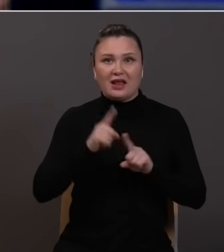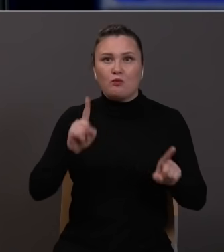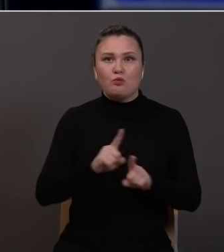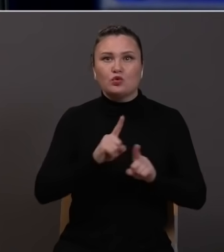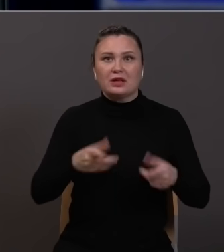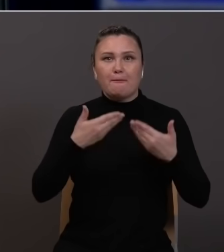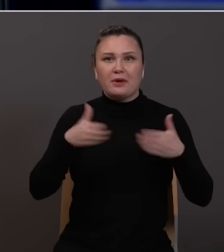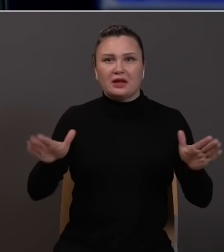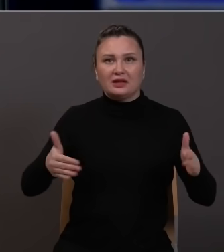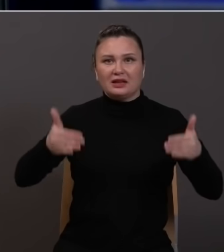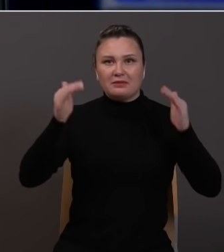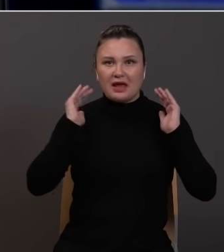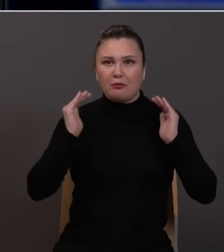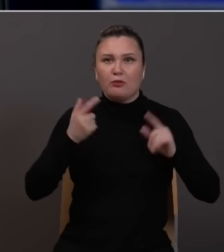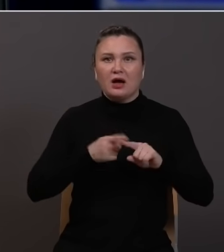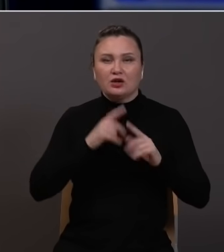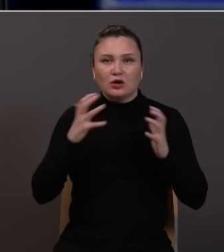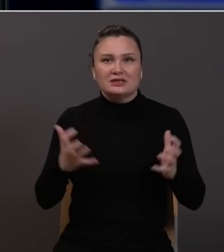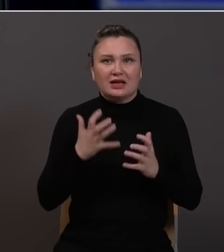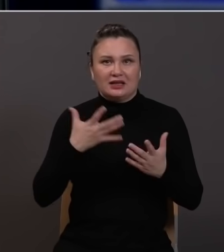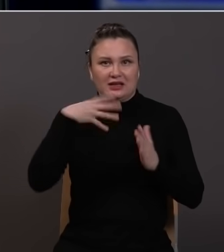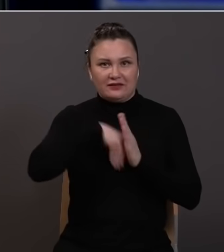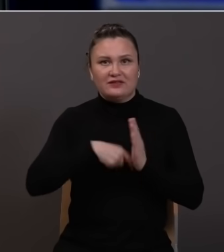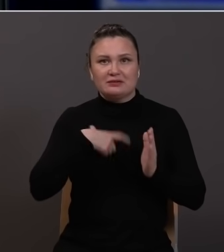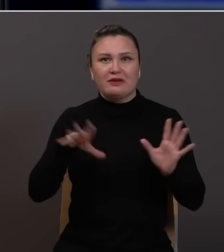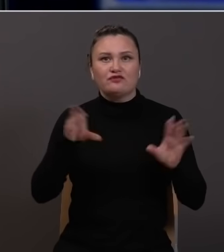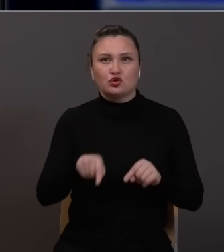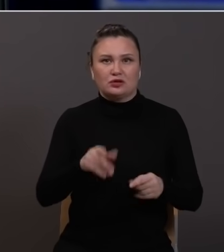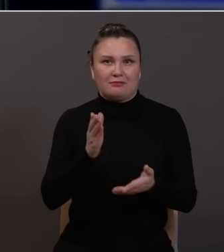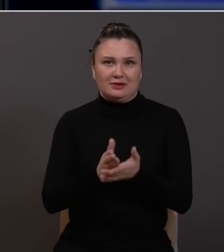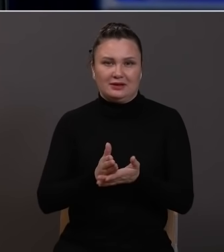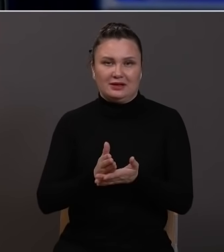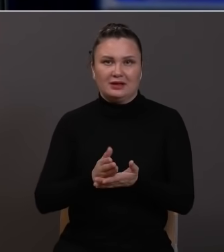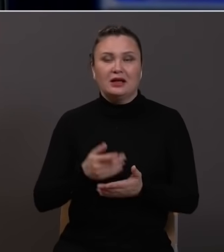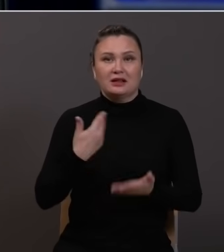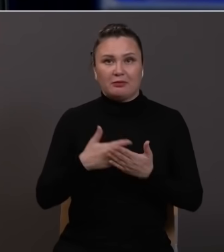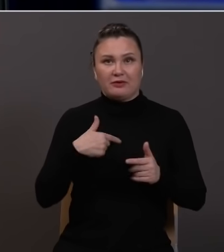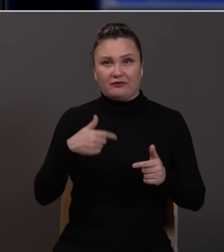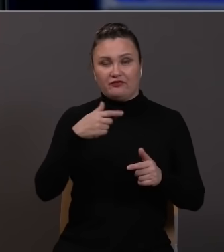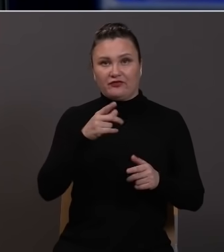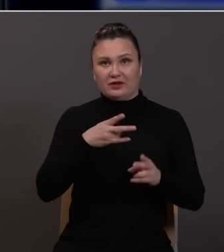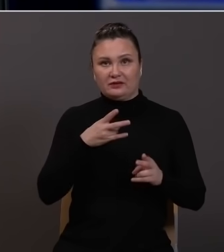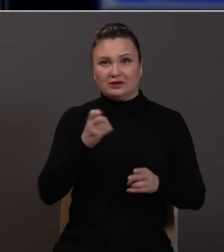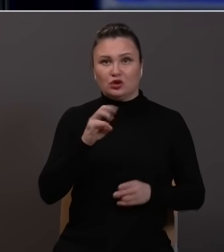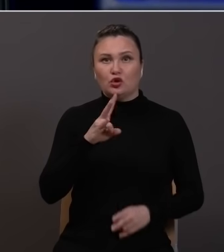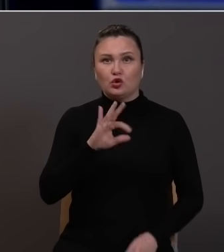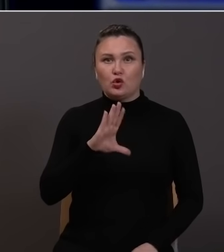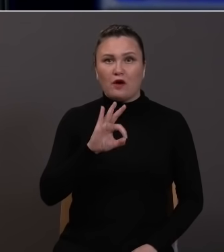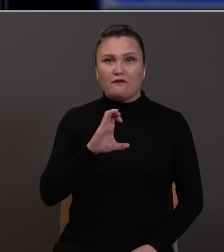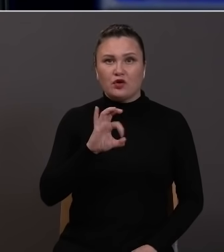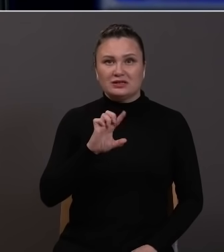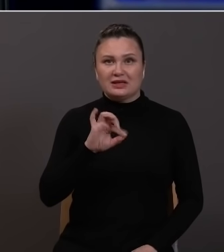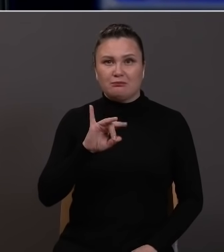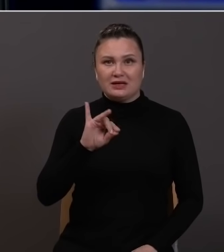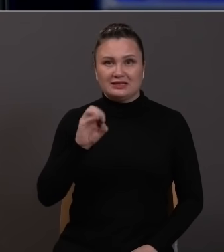под открытым небом, который сохраняет в себе все, что там остается. И вот как пример, в этом году мы ездили на Новосибирские острова, мы первыми в мире, кто